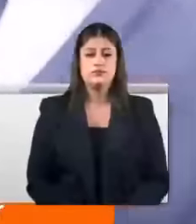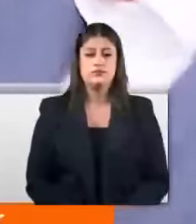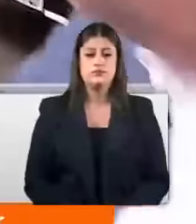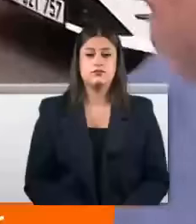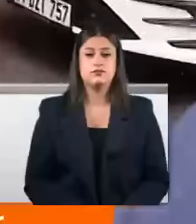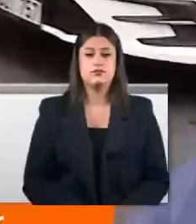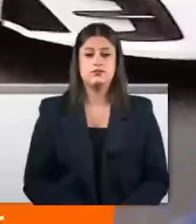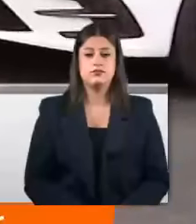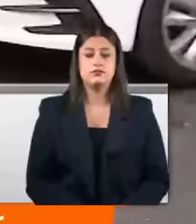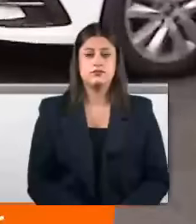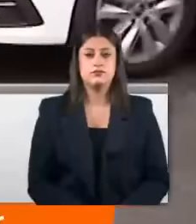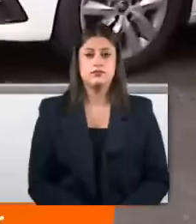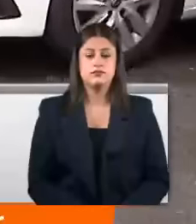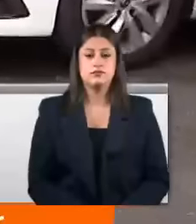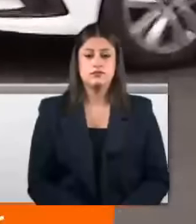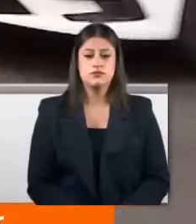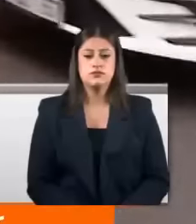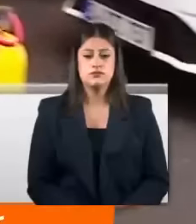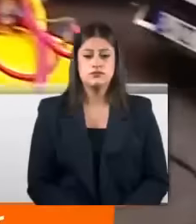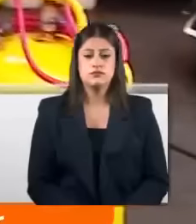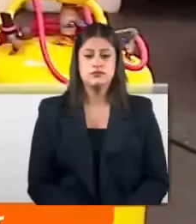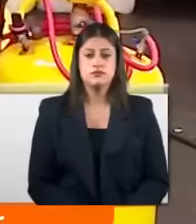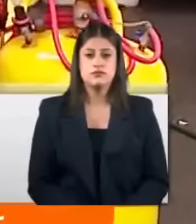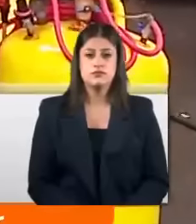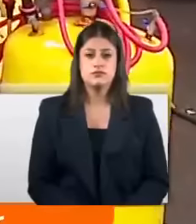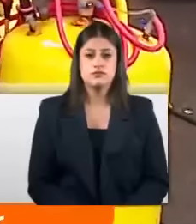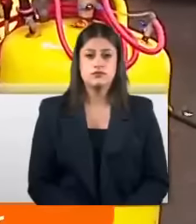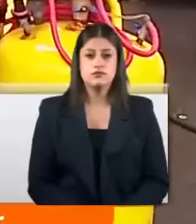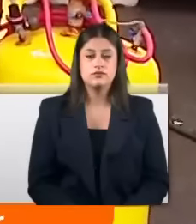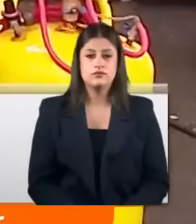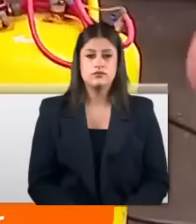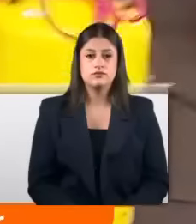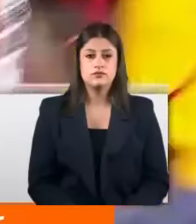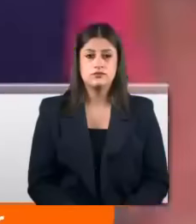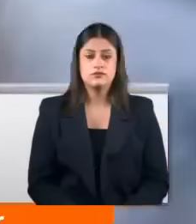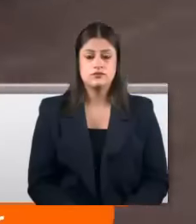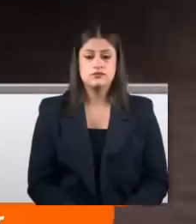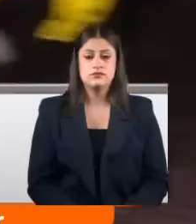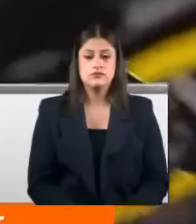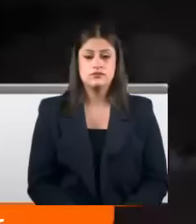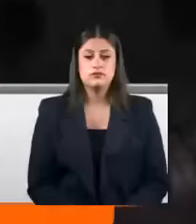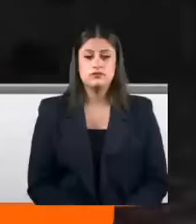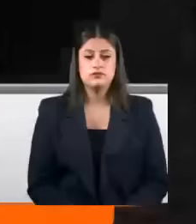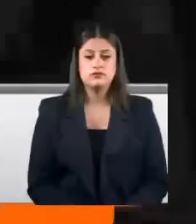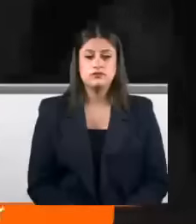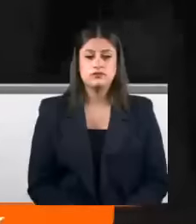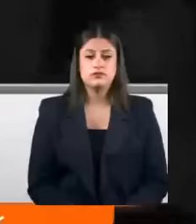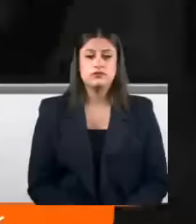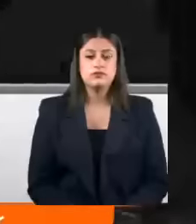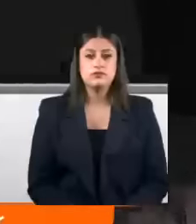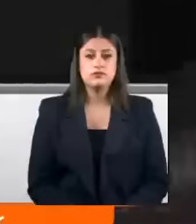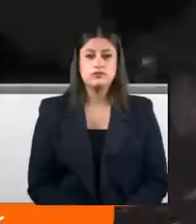Milyonluk araç. Gerçekten çok güzel, beğendiğim bir araç. Ufak bir kazası var. Onu tamir edip, onarıp